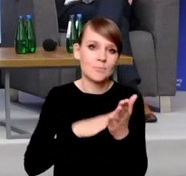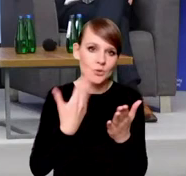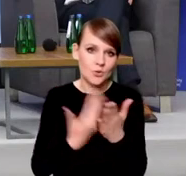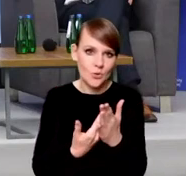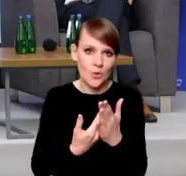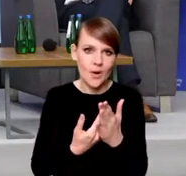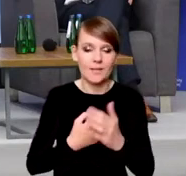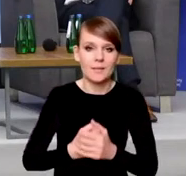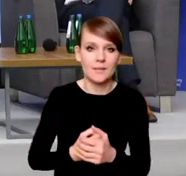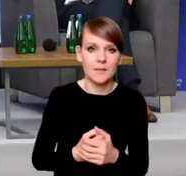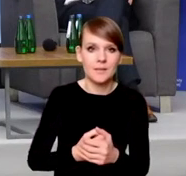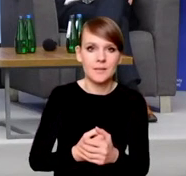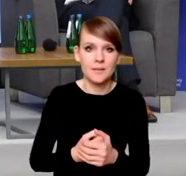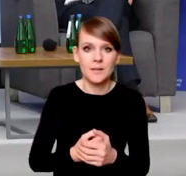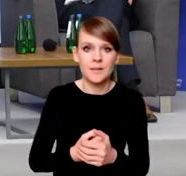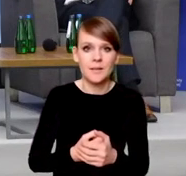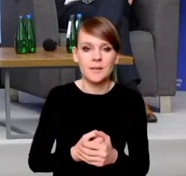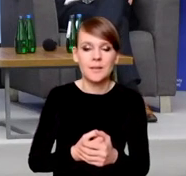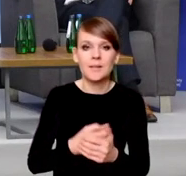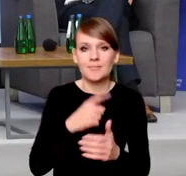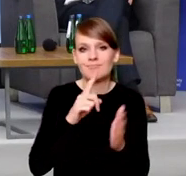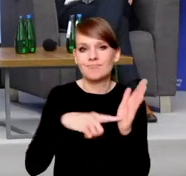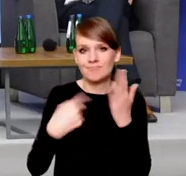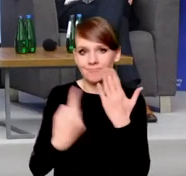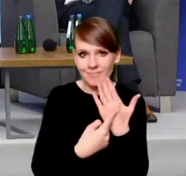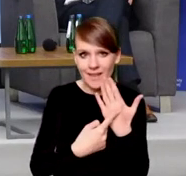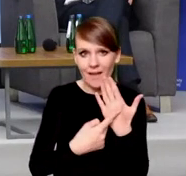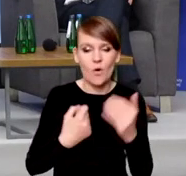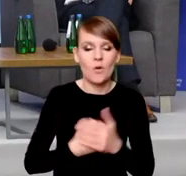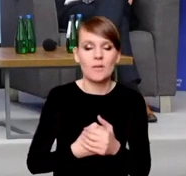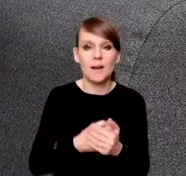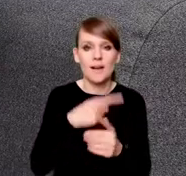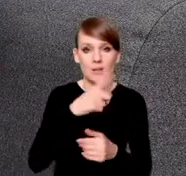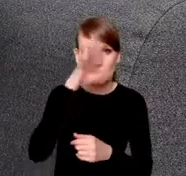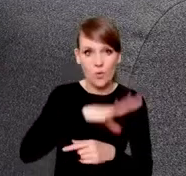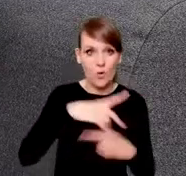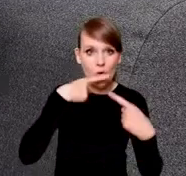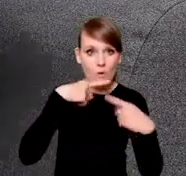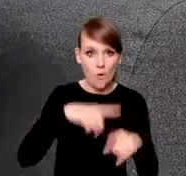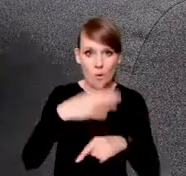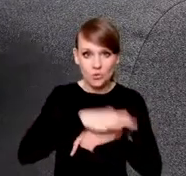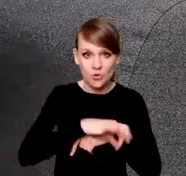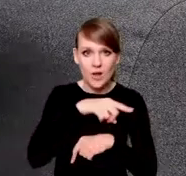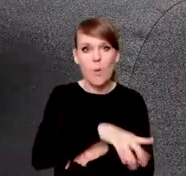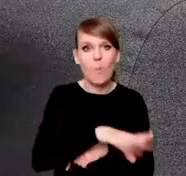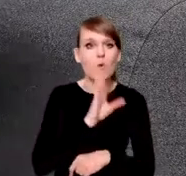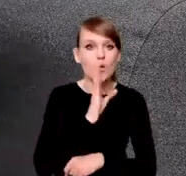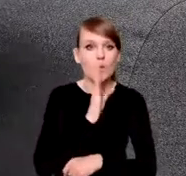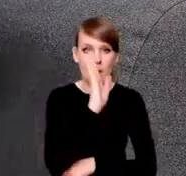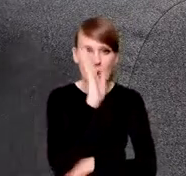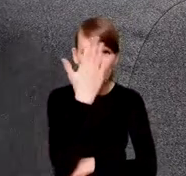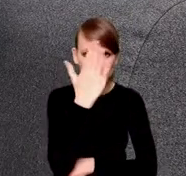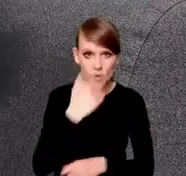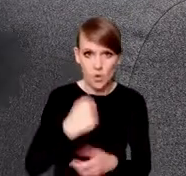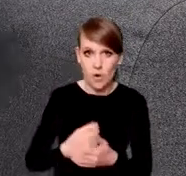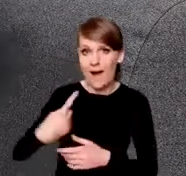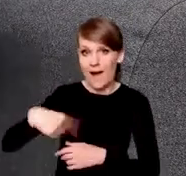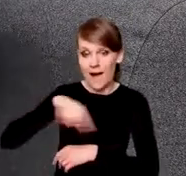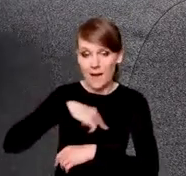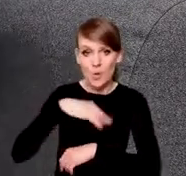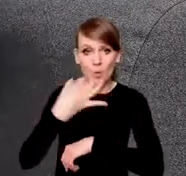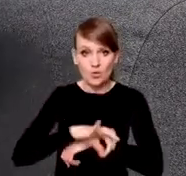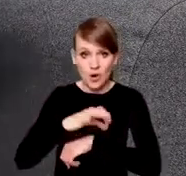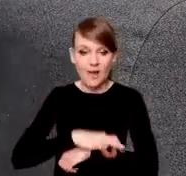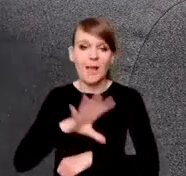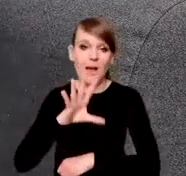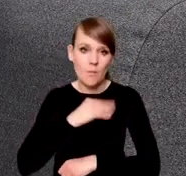społeczna odpowiedzialność uczelni jest pewnego rodzaju lustrem, w którym możemy się jako uczelnie przejrzeć. Możemy przyjrzeć się